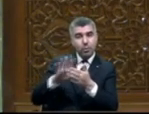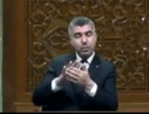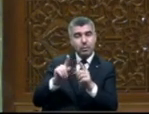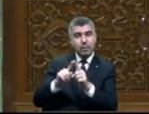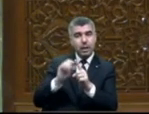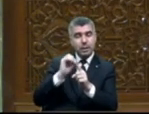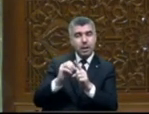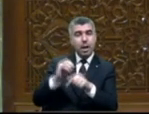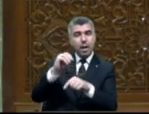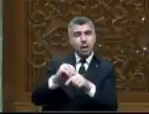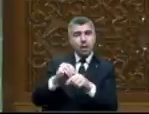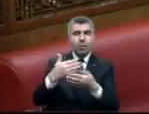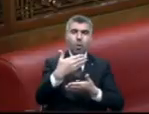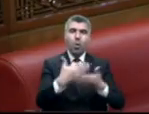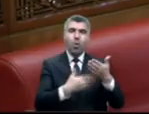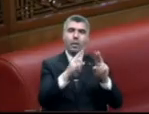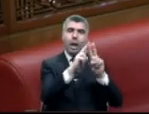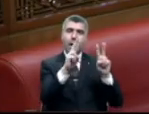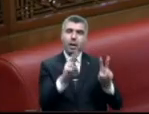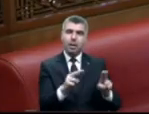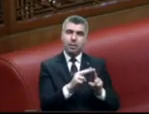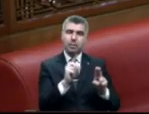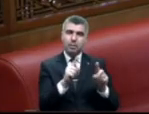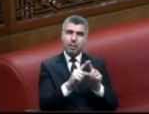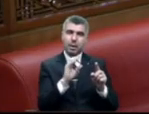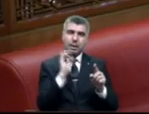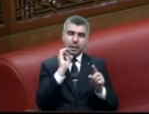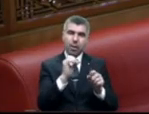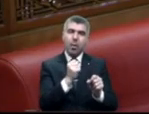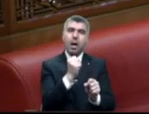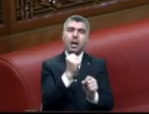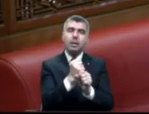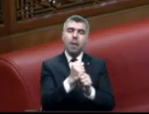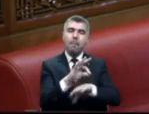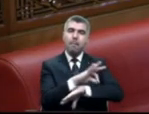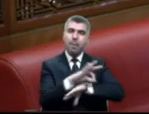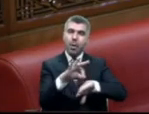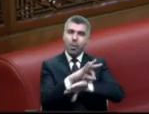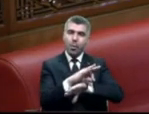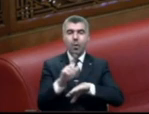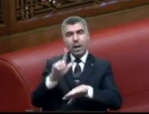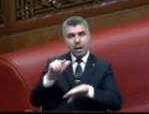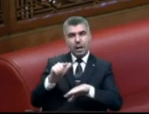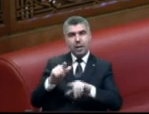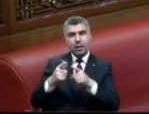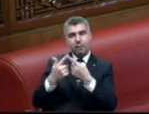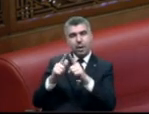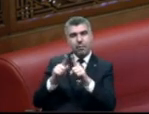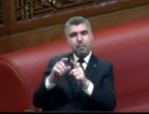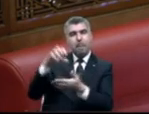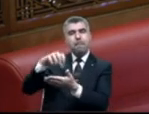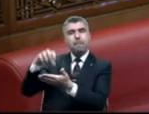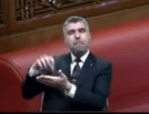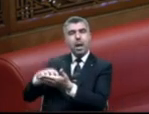مادية وتنافسية قوية من لدى المكاتب الاستخدام الخاصة ومن بعض مصالح التشغيل بالدول